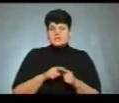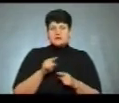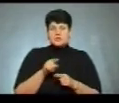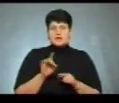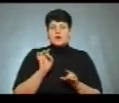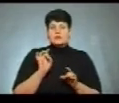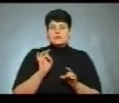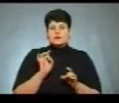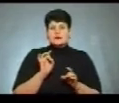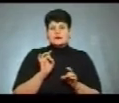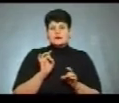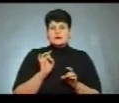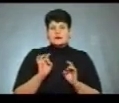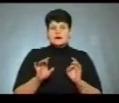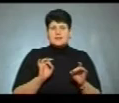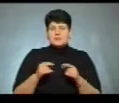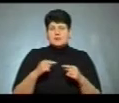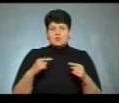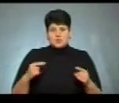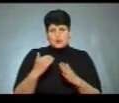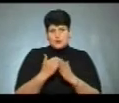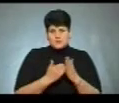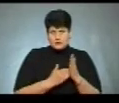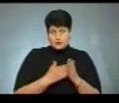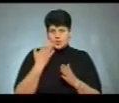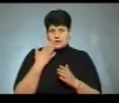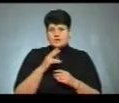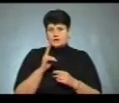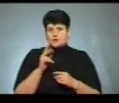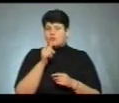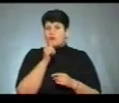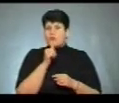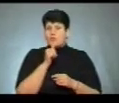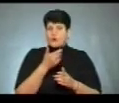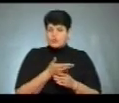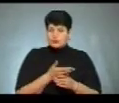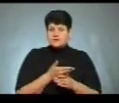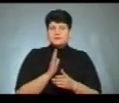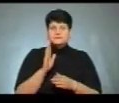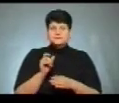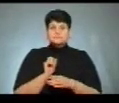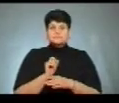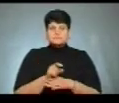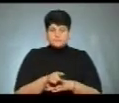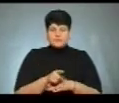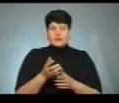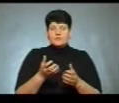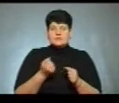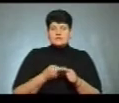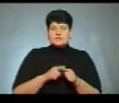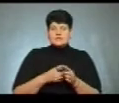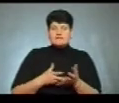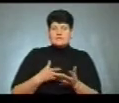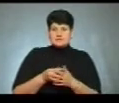реклама будь-якої програми, це в тому, коли хтось спробує і вже буде призначено і отримує ці виплати,